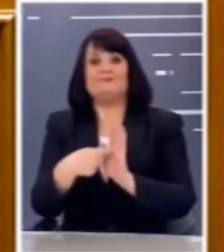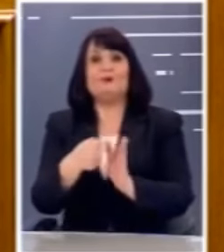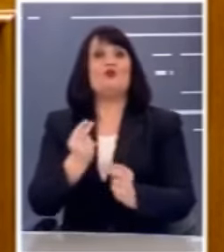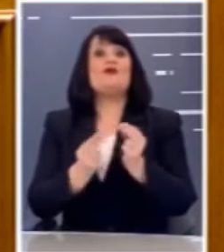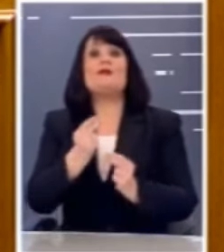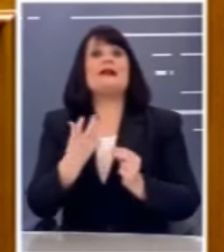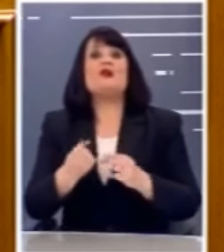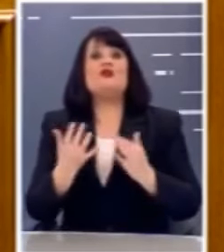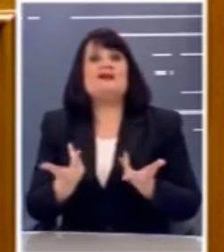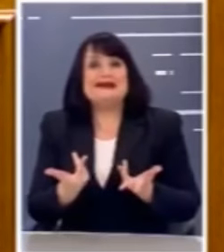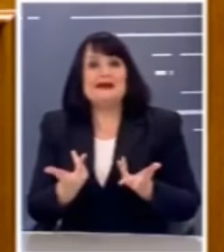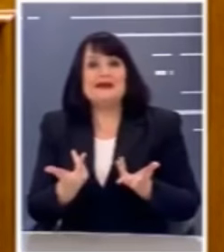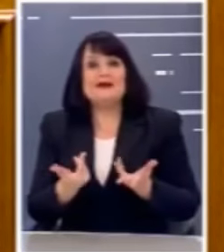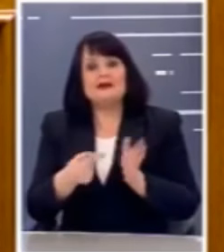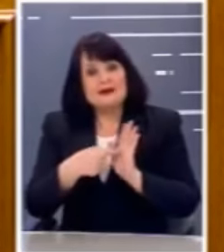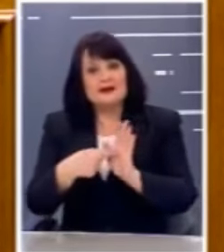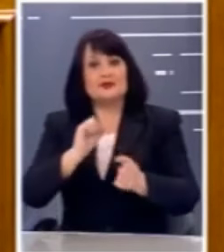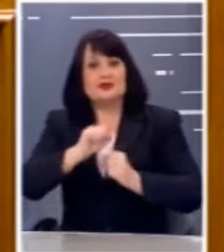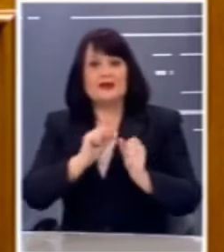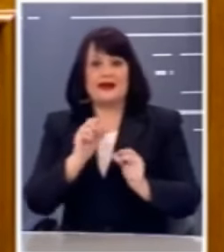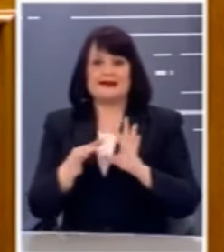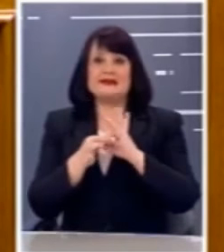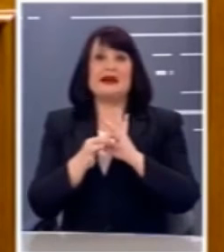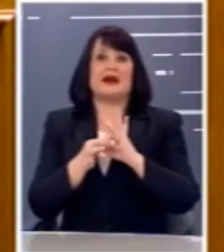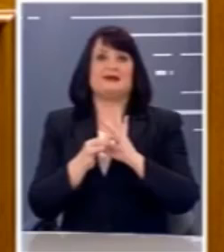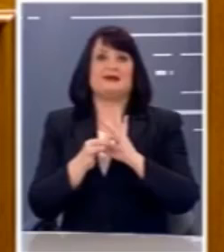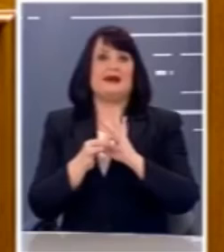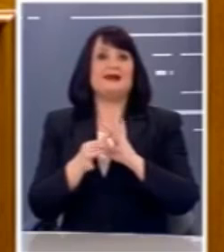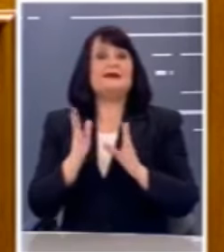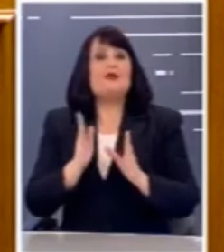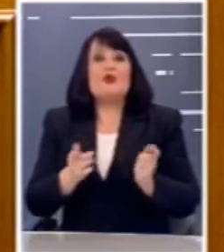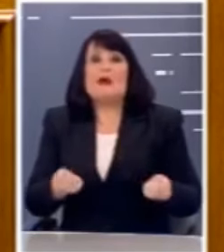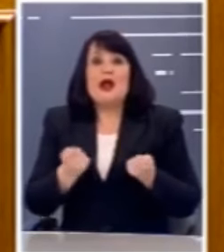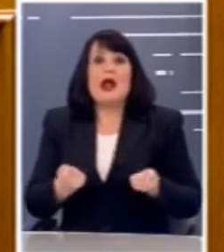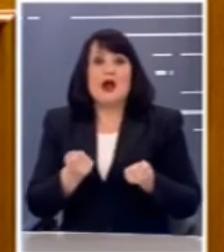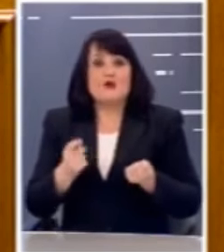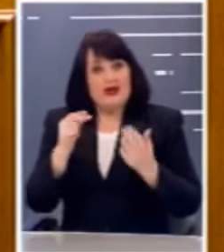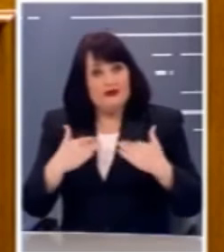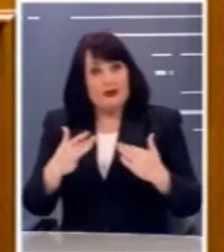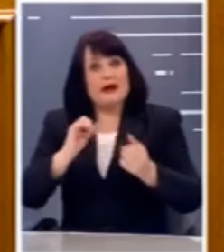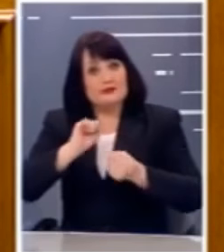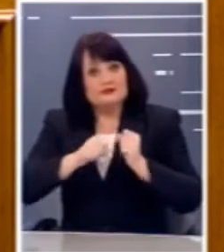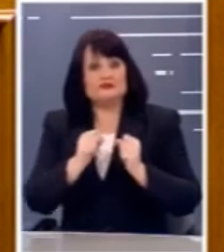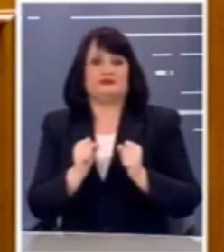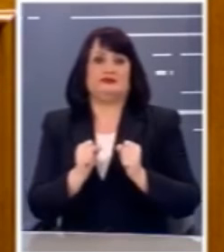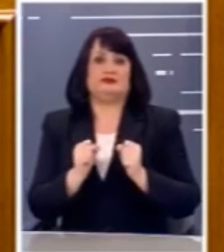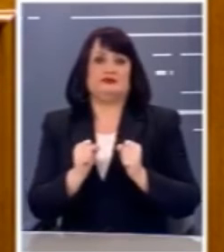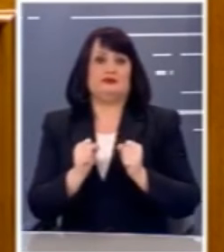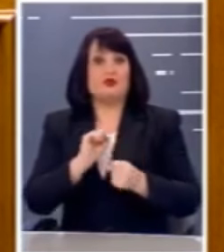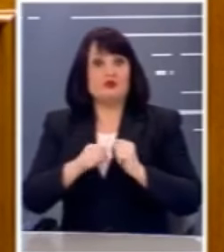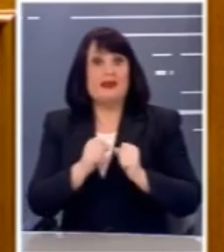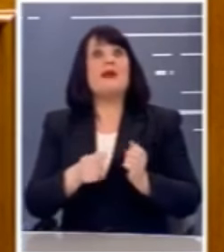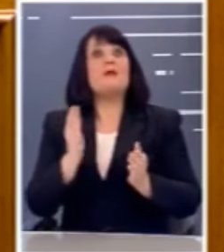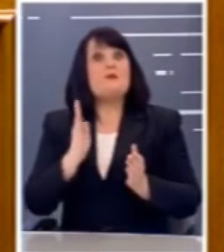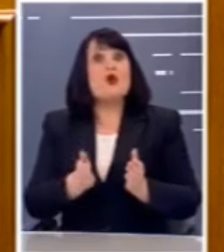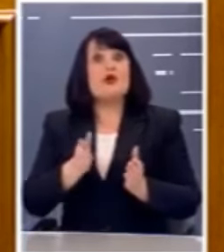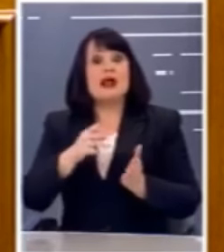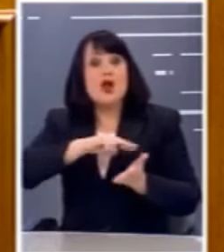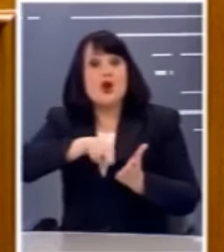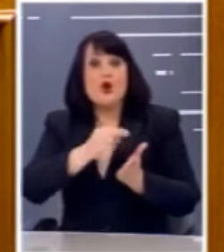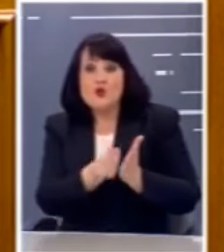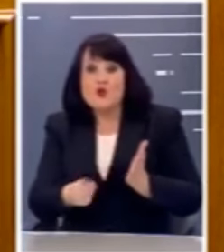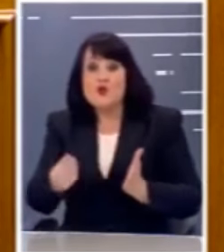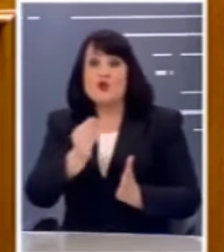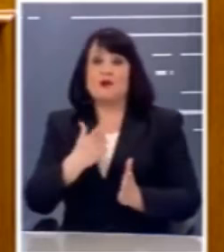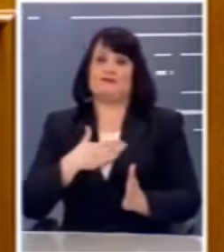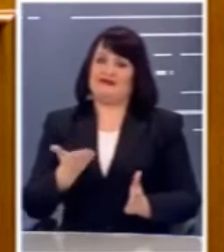ανάδειξη κοινών τόπων και πεδίο συνεργασίας. Και ασφαλώς μπορεί να παίξει ένα ακόμα πιο ενεργό ρόλο προς αυτή την